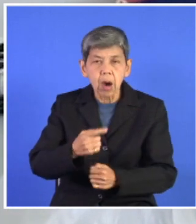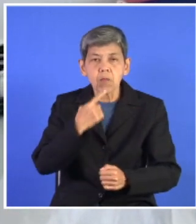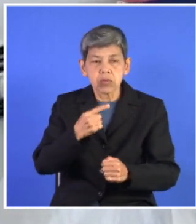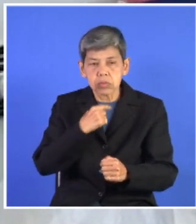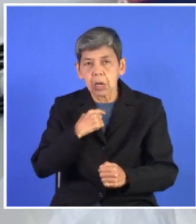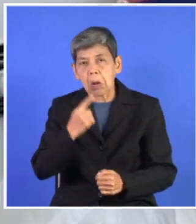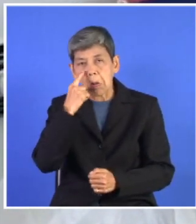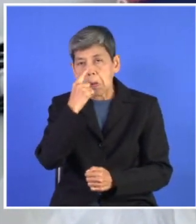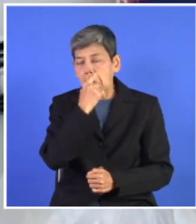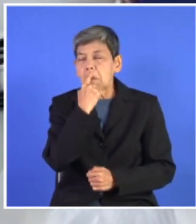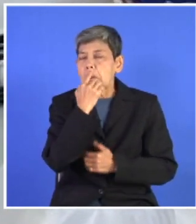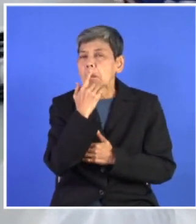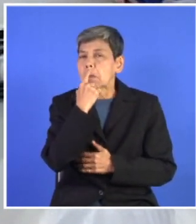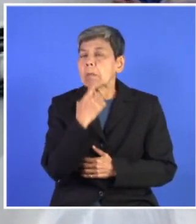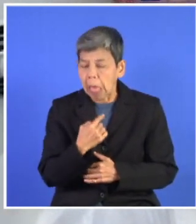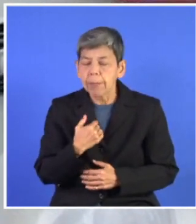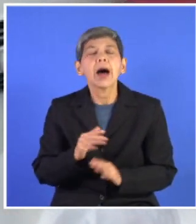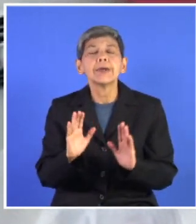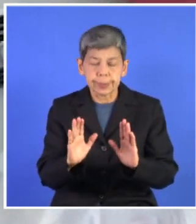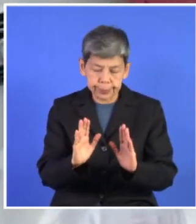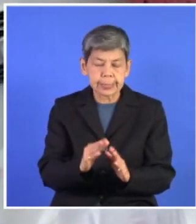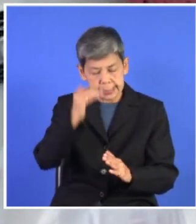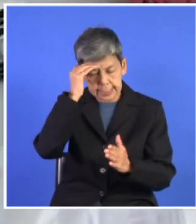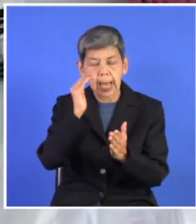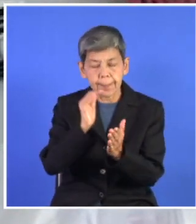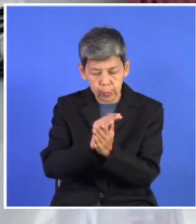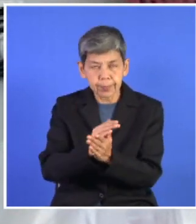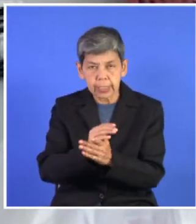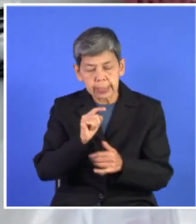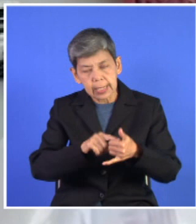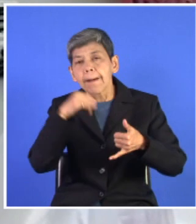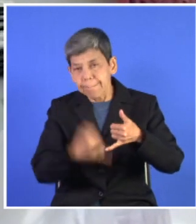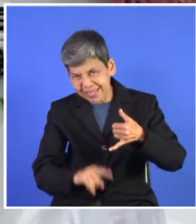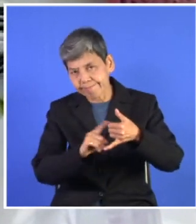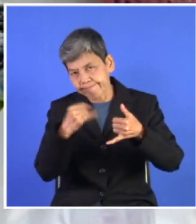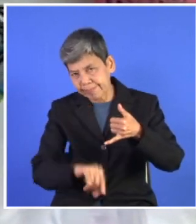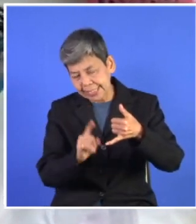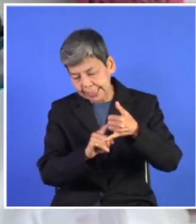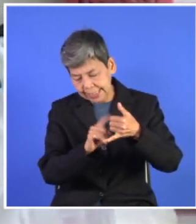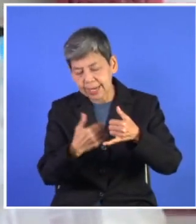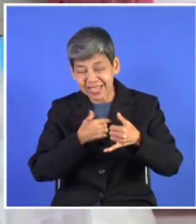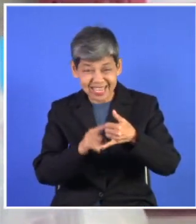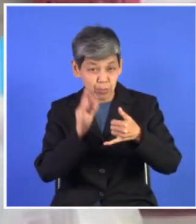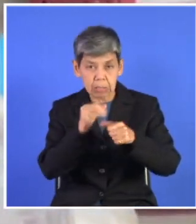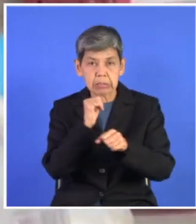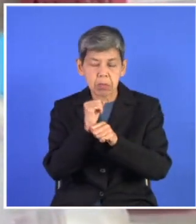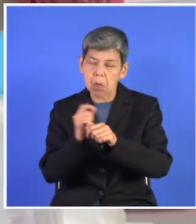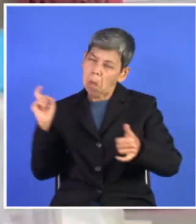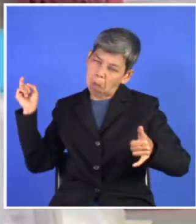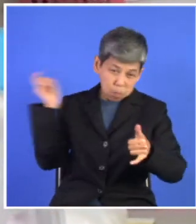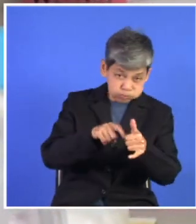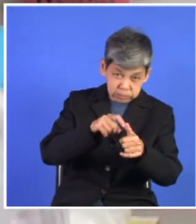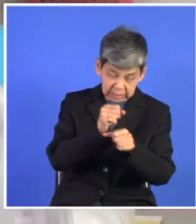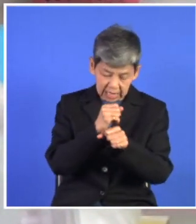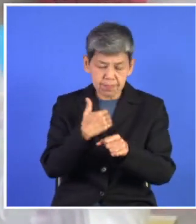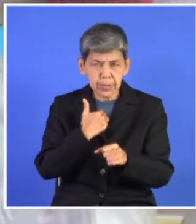แดงกล่ำไปแบบนี้นะคะแต่เอาล่ะเบื้องต้นเนี่ยตำรวจเขาก็ต้องแจ้งข้อกล่าวหาก่อนนะเพราะว่าสนธยาเนี่ยทำร้ายร่างกายแ